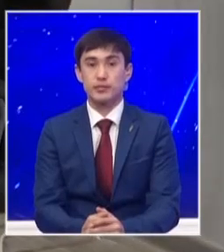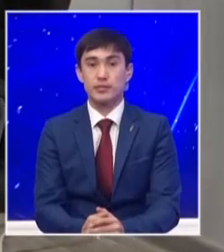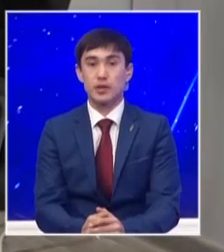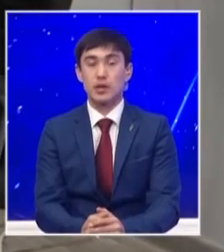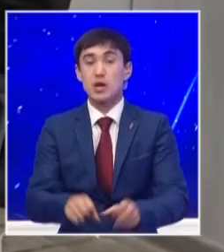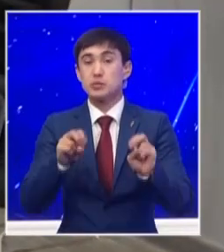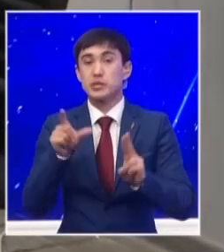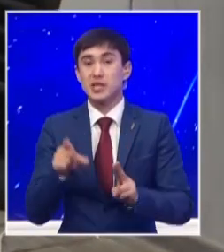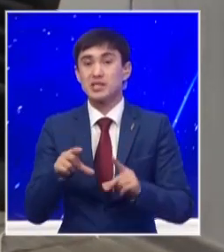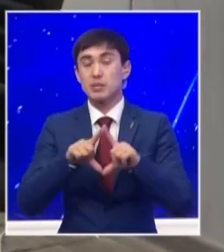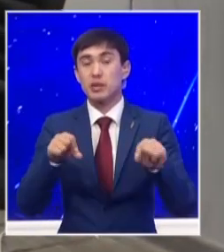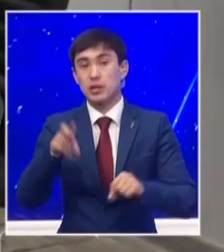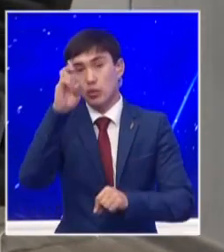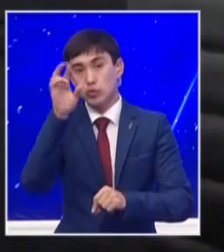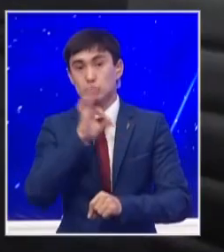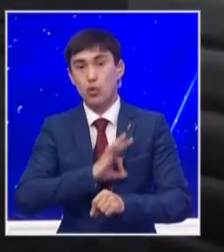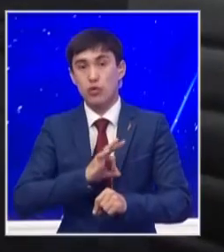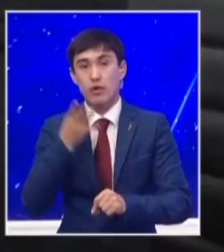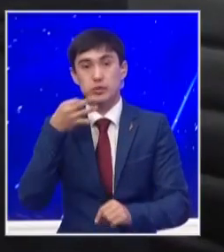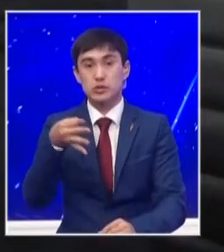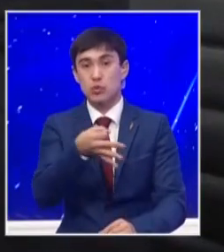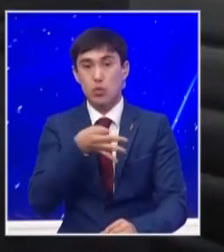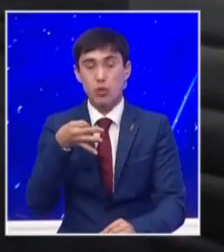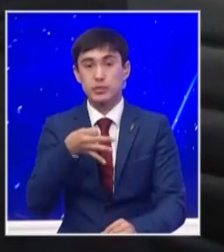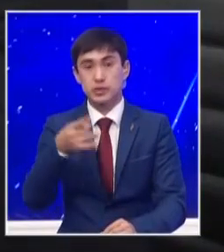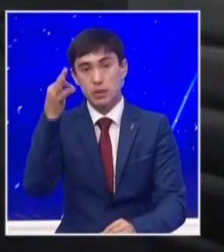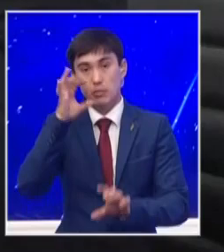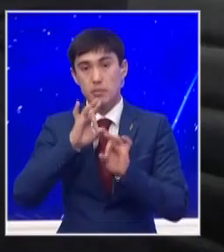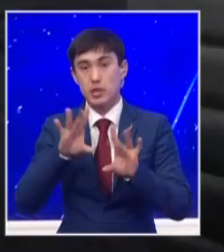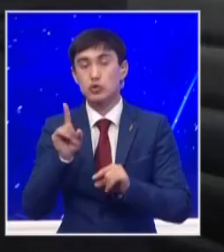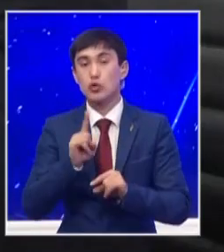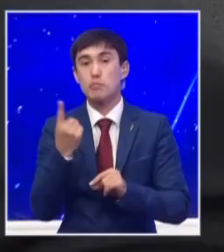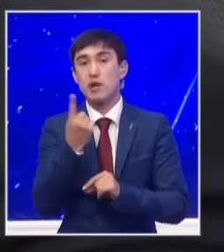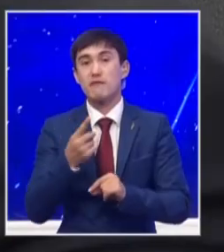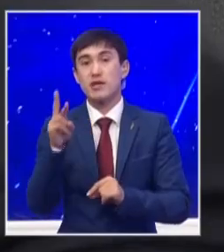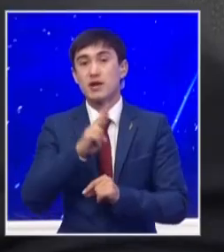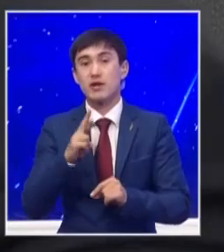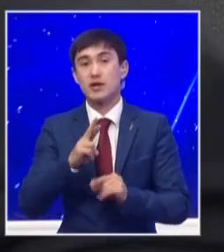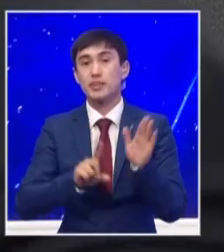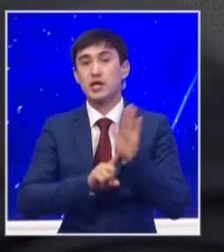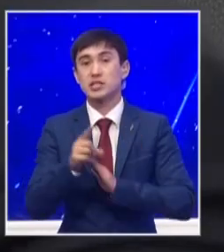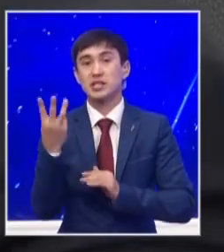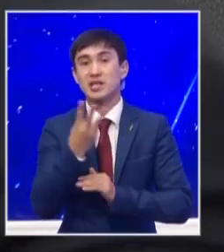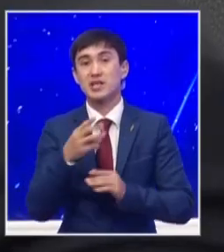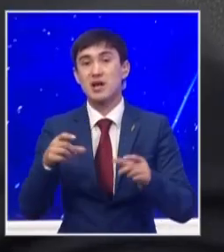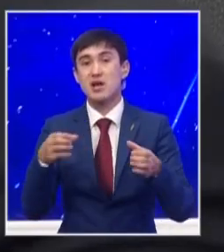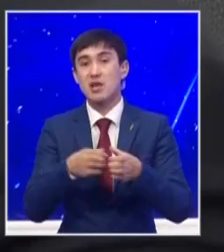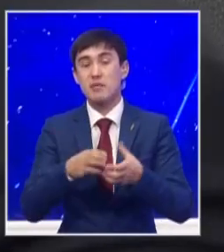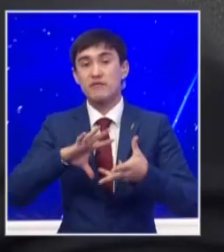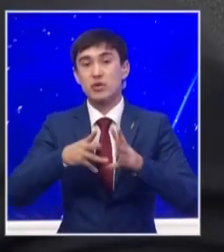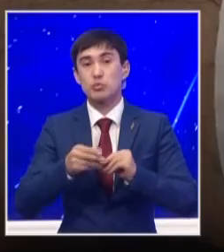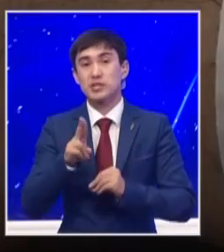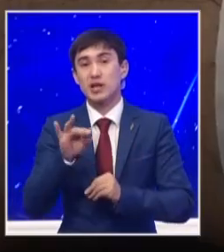очередь специалисты департамента государственных доходов по Алматинской области напоминают что с 1 января начался третий этап